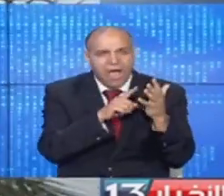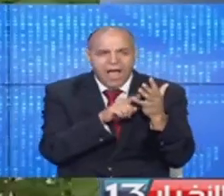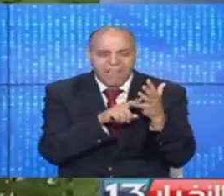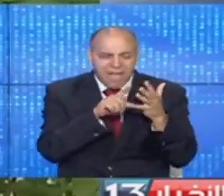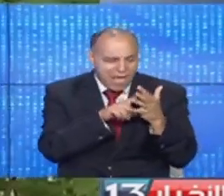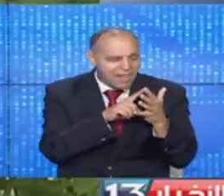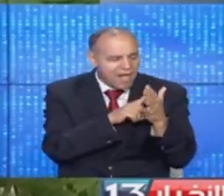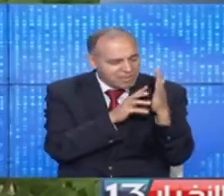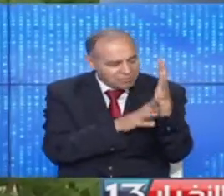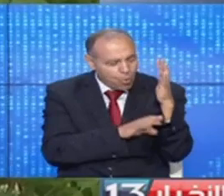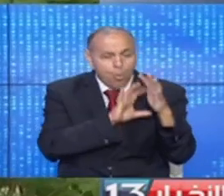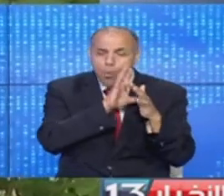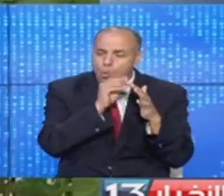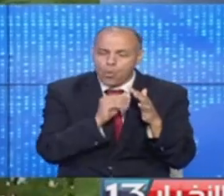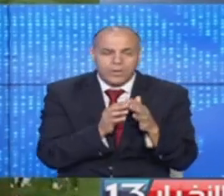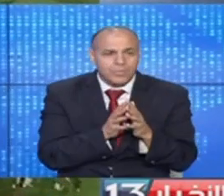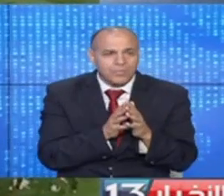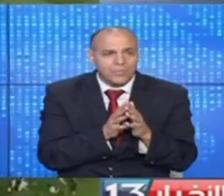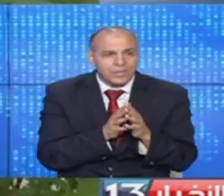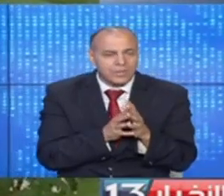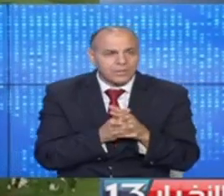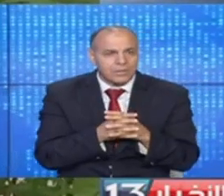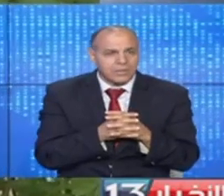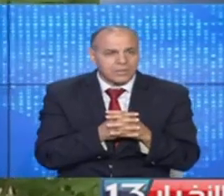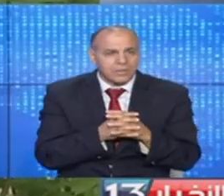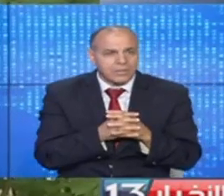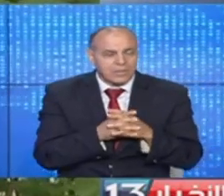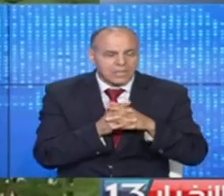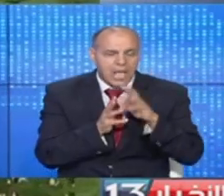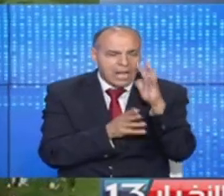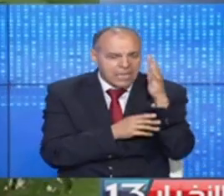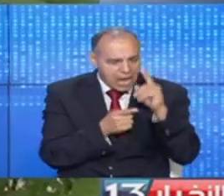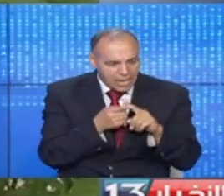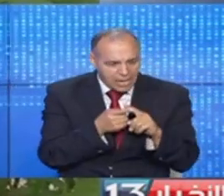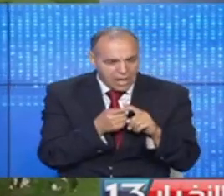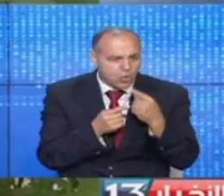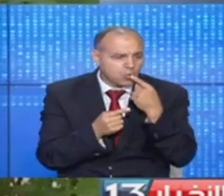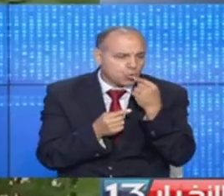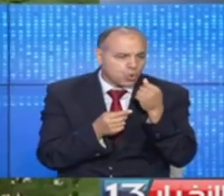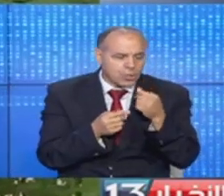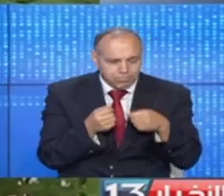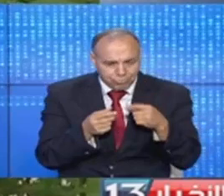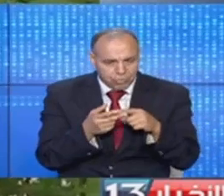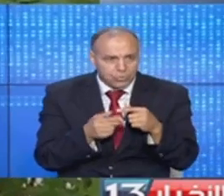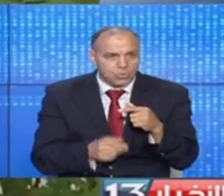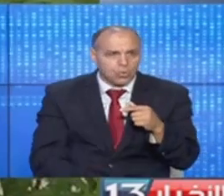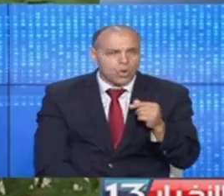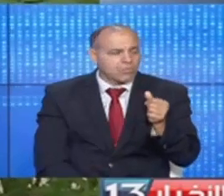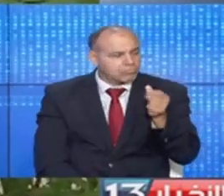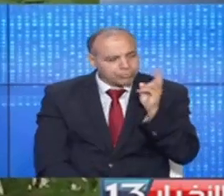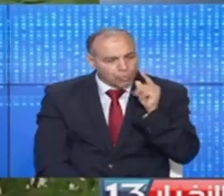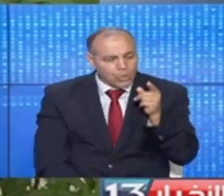الواحده مستمره منها الخل والسكر السائل والكحول